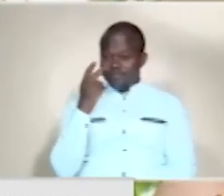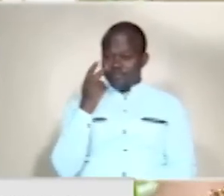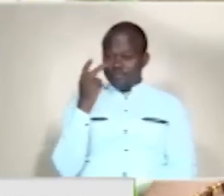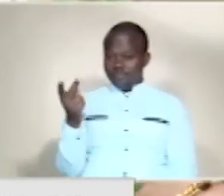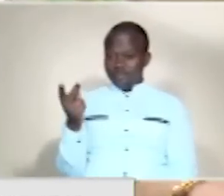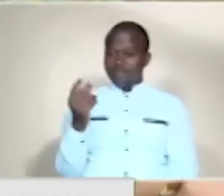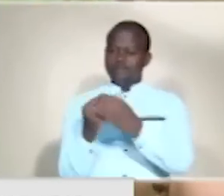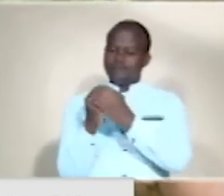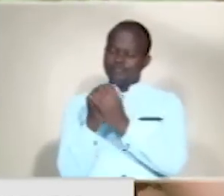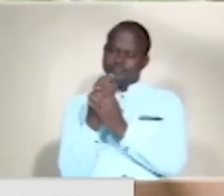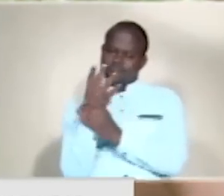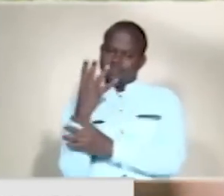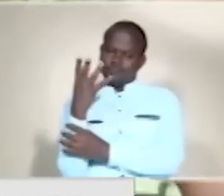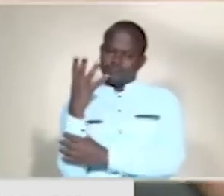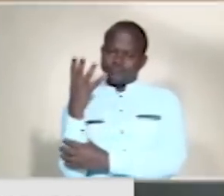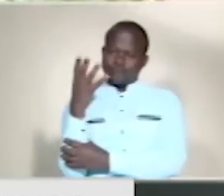giteye